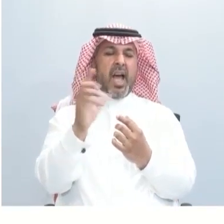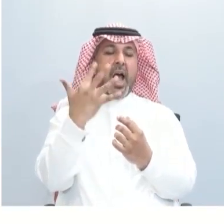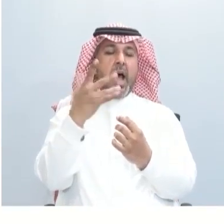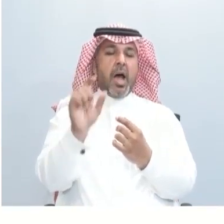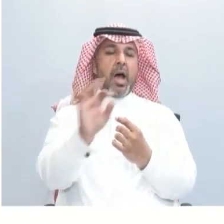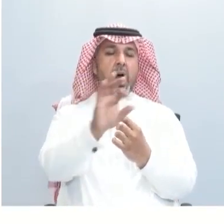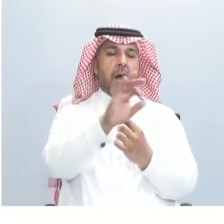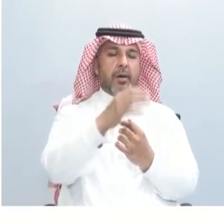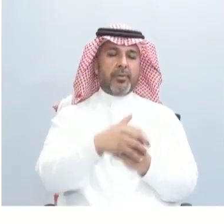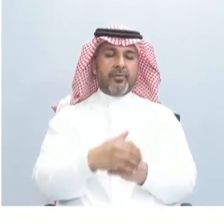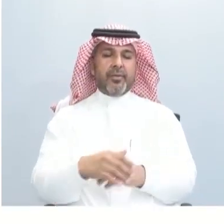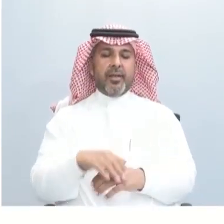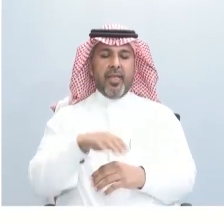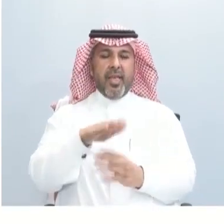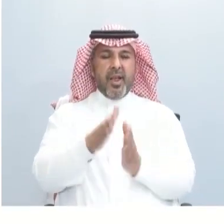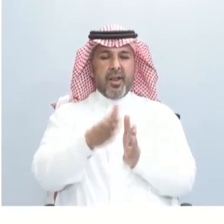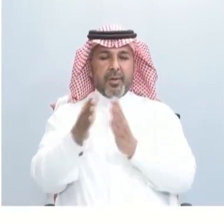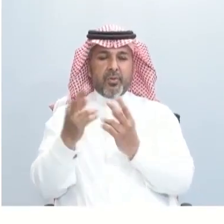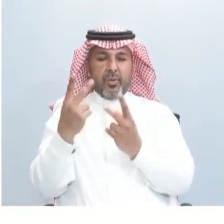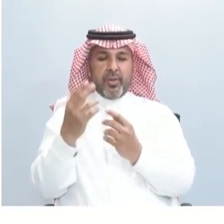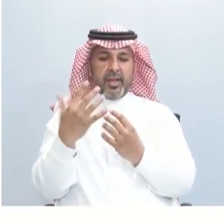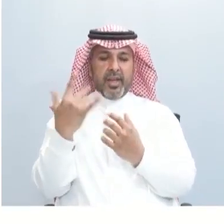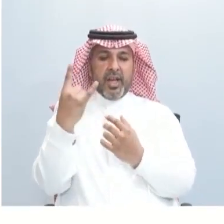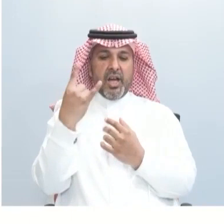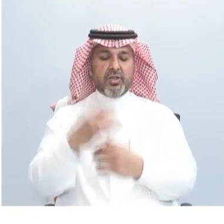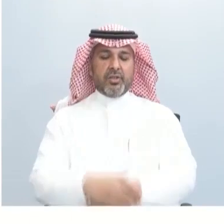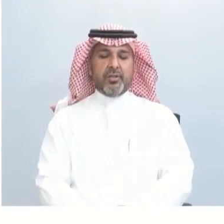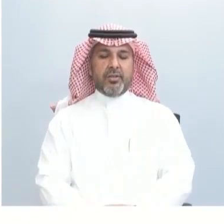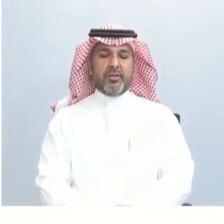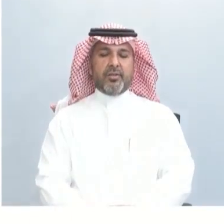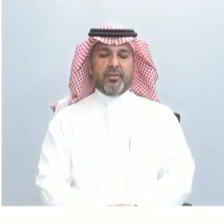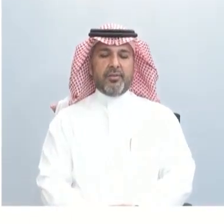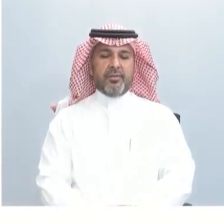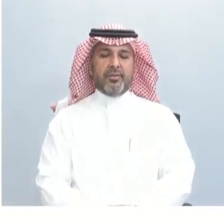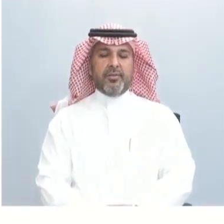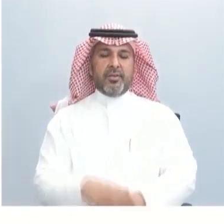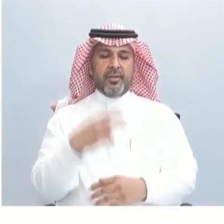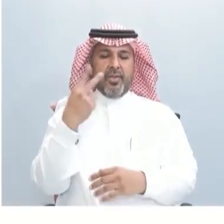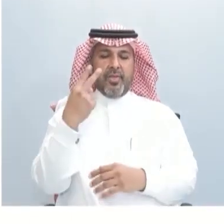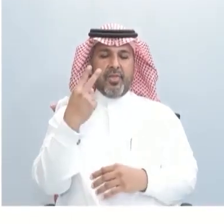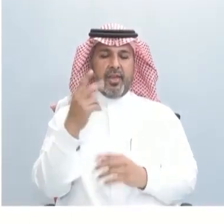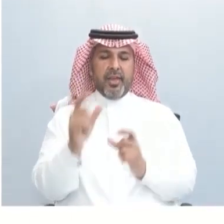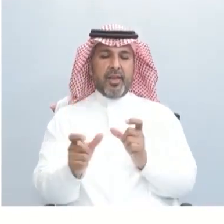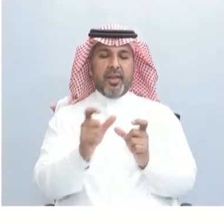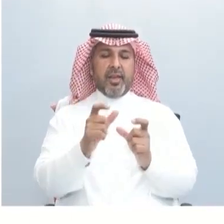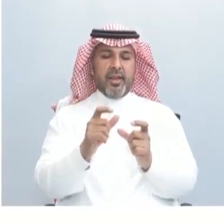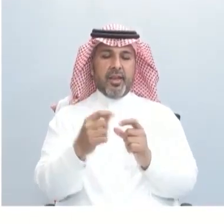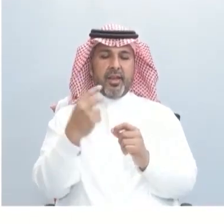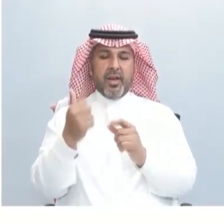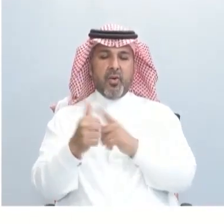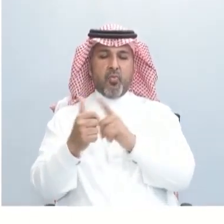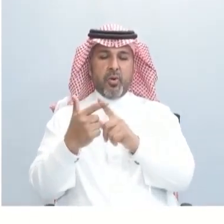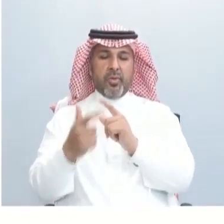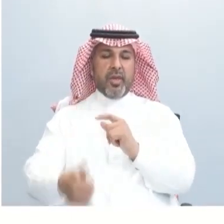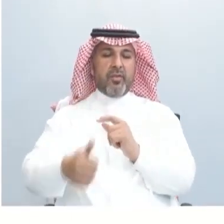طرق للاختيار طيب اذا فاز في مرحلتين عنده عشر طرق اذا فاز في مرحلتين الان عندنا